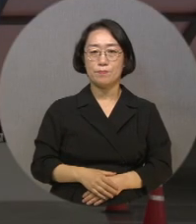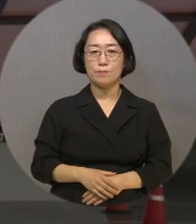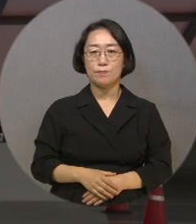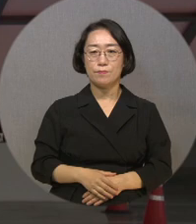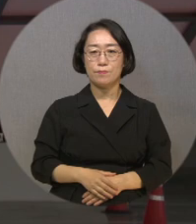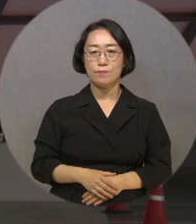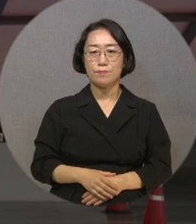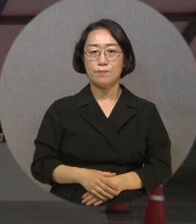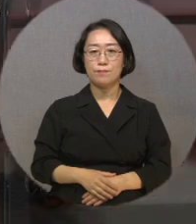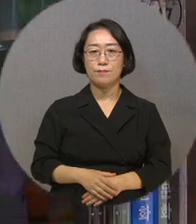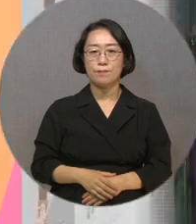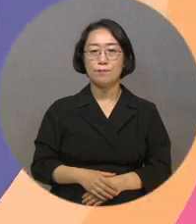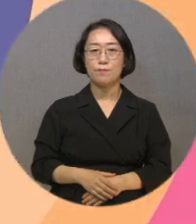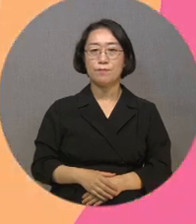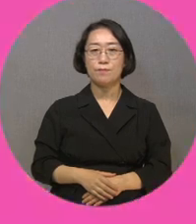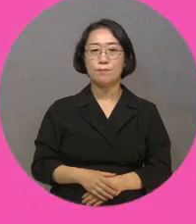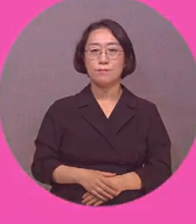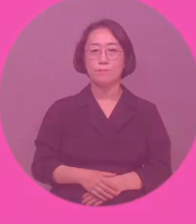김정현입니다.